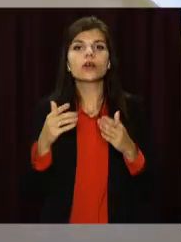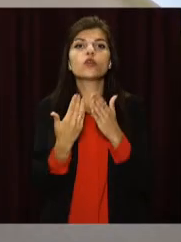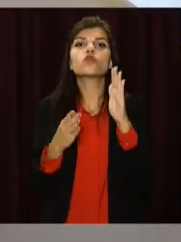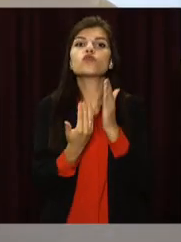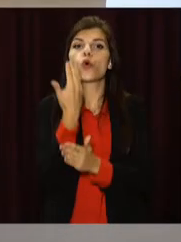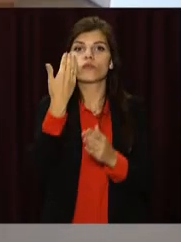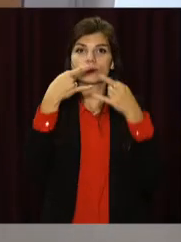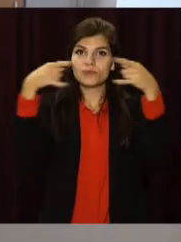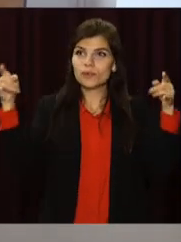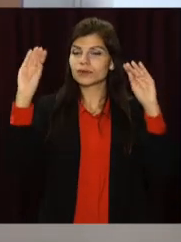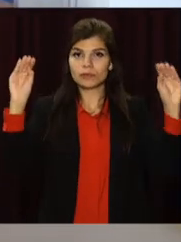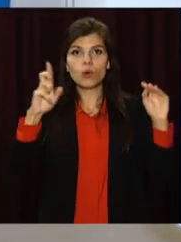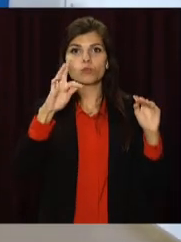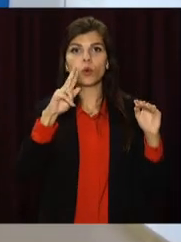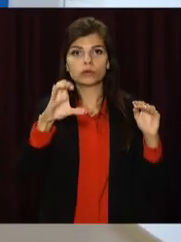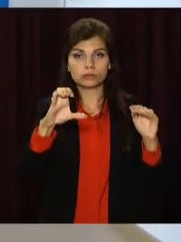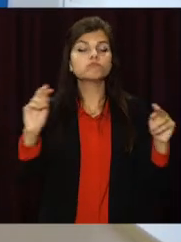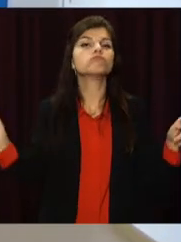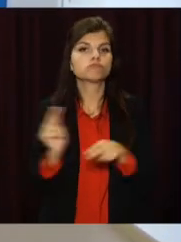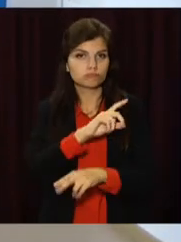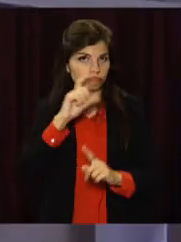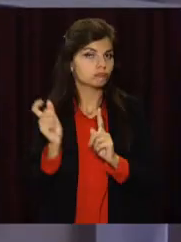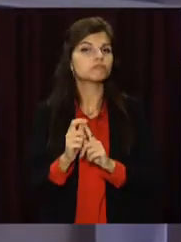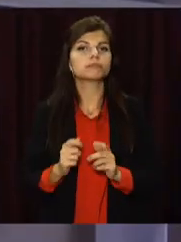меблі, відремонтували бокси.